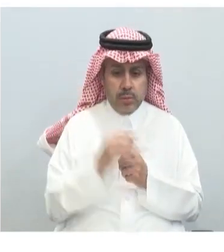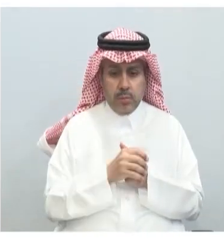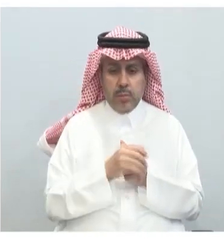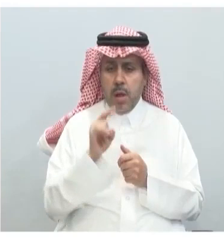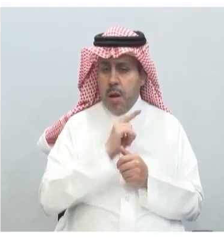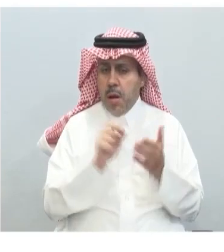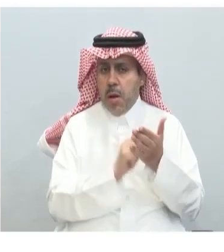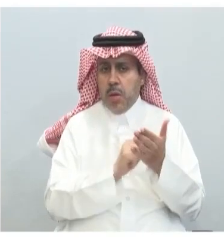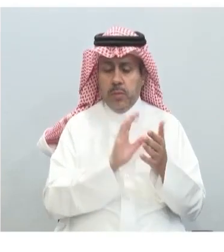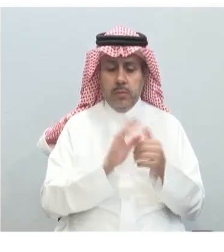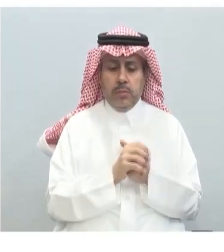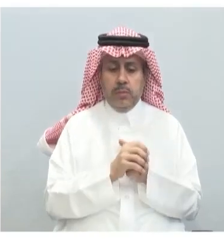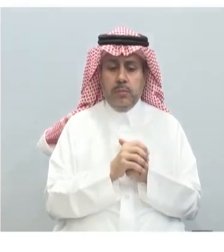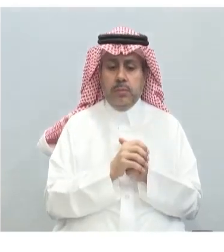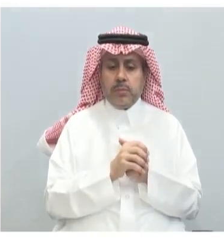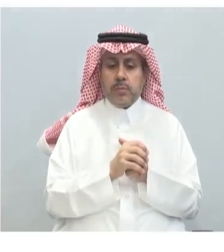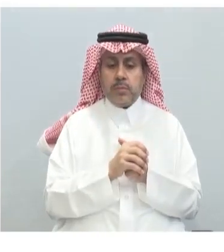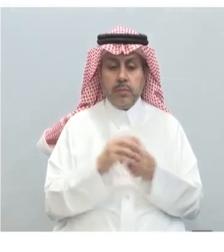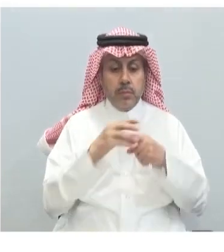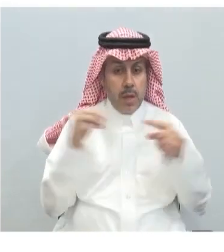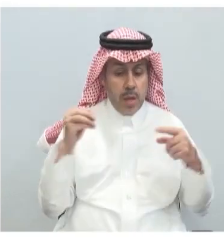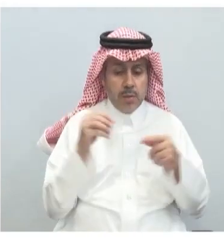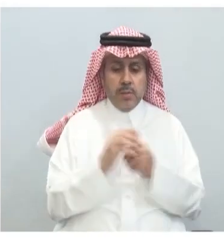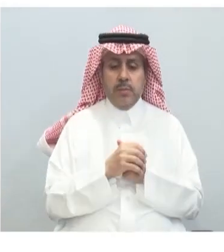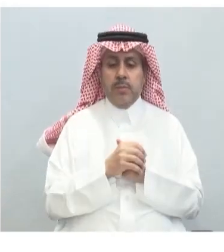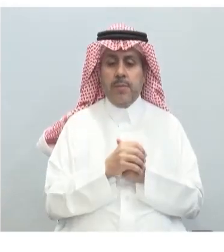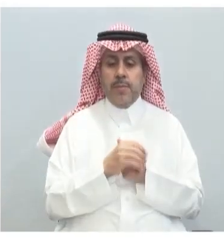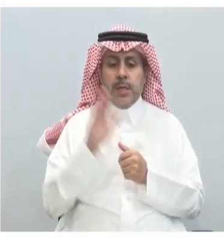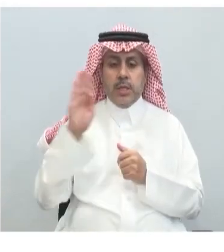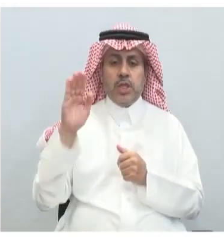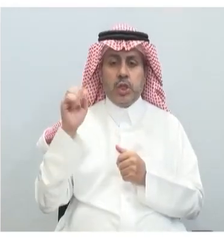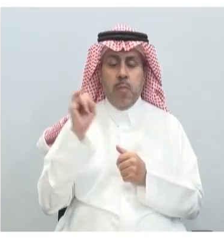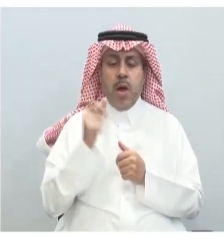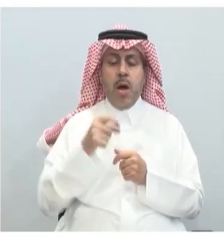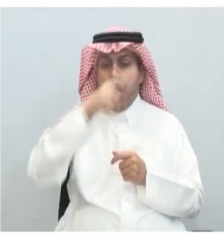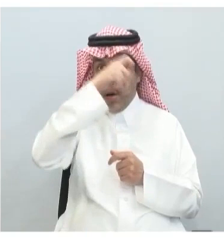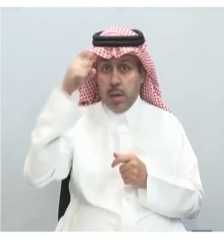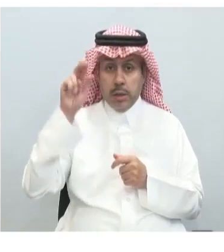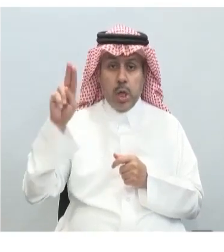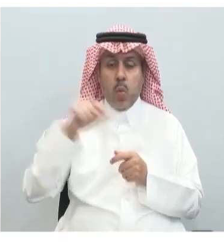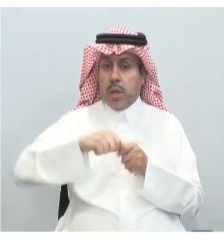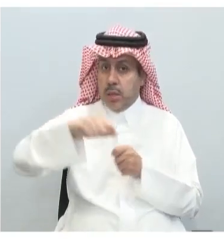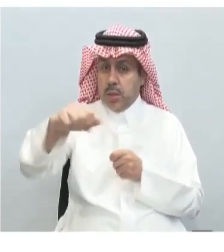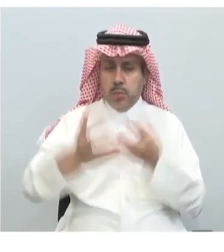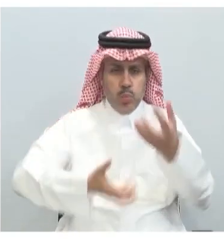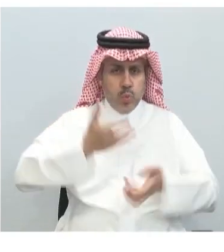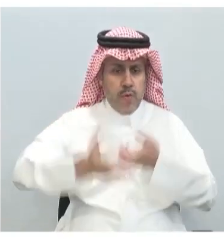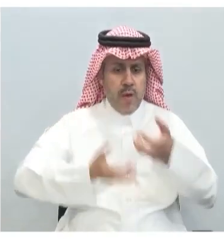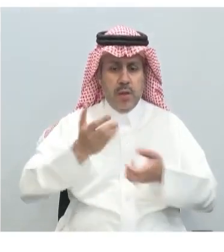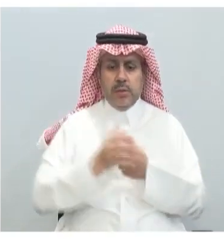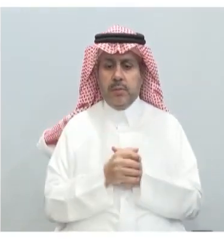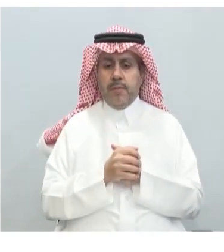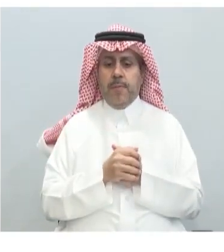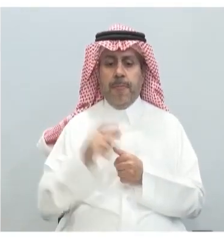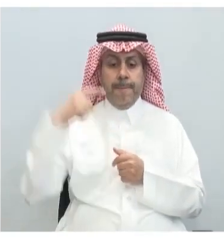نكتب شيء لاحظ هنا الناقص سيجما حراره التكوين القياسيه للمتفاعلات اذا